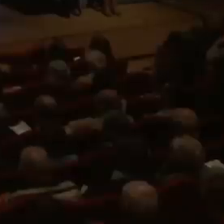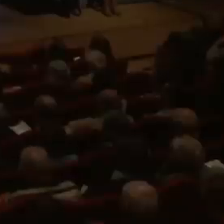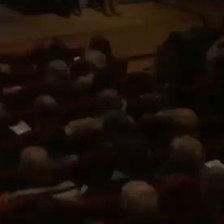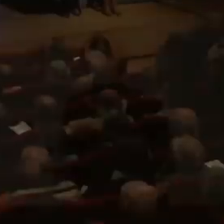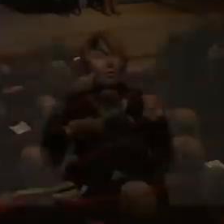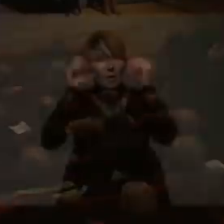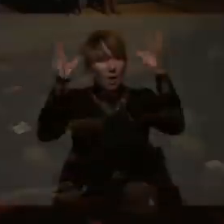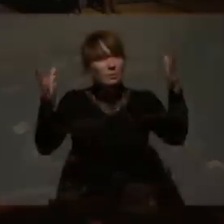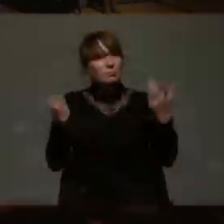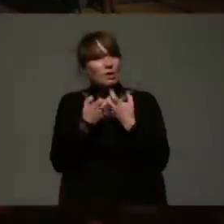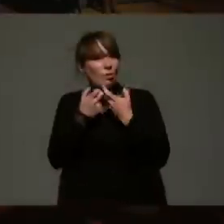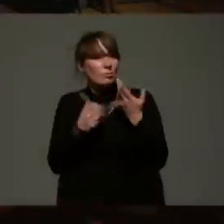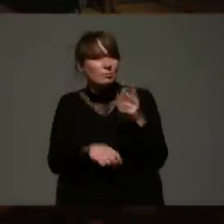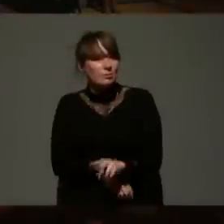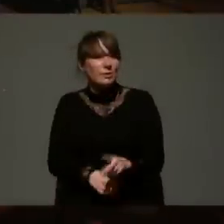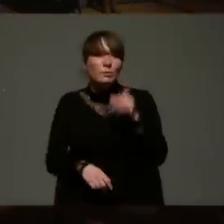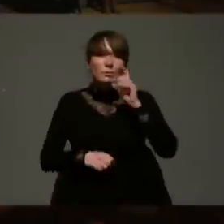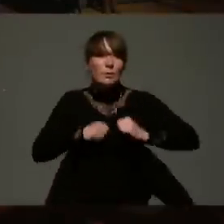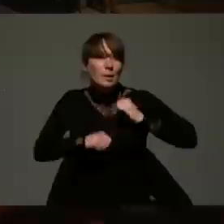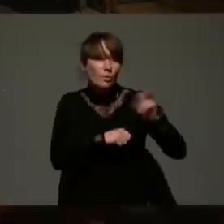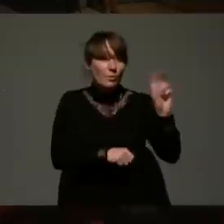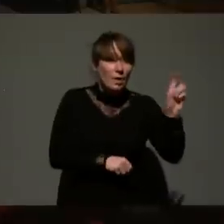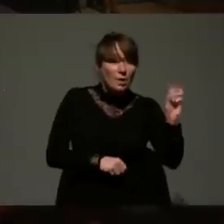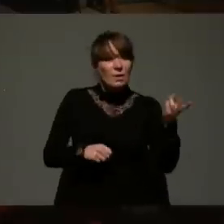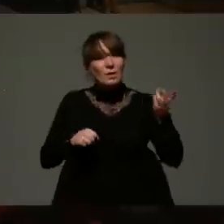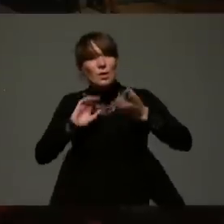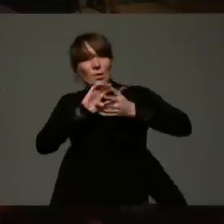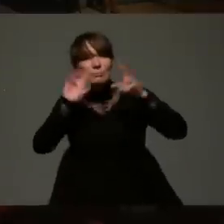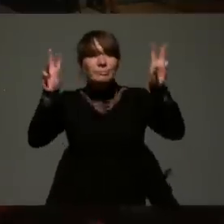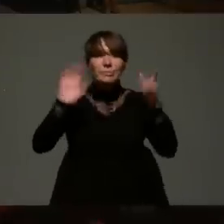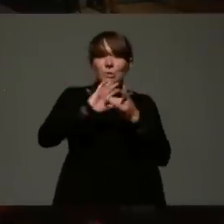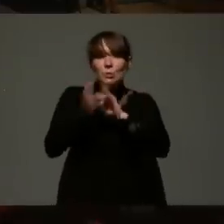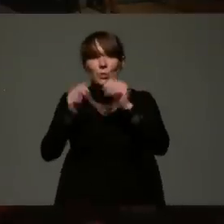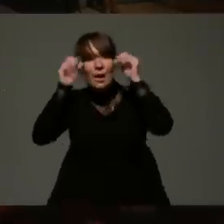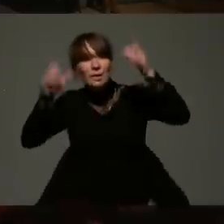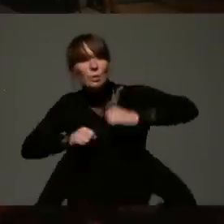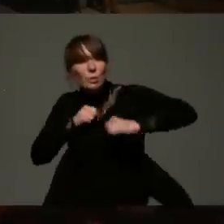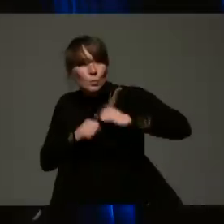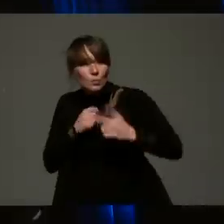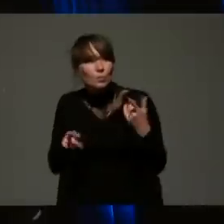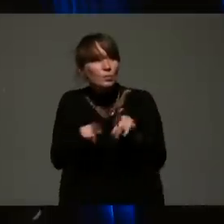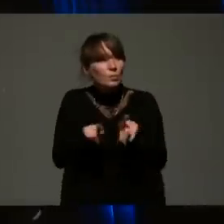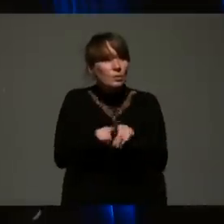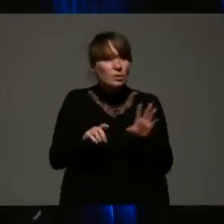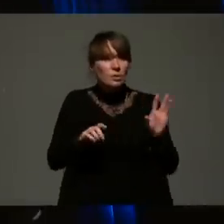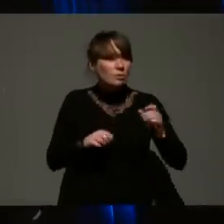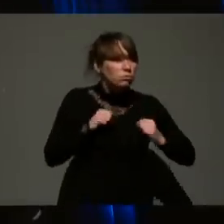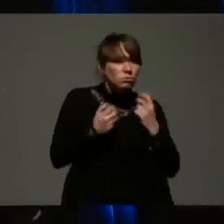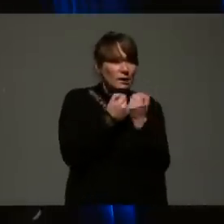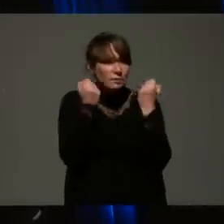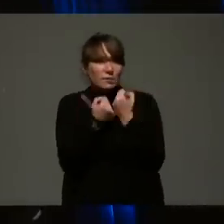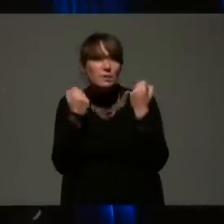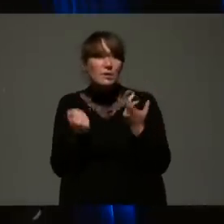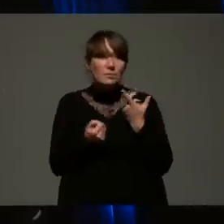exemple. Le marathon vert, Touraine-Cours, toutes les courses que l'on voit et les activités que l'on voit dans la